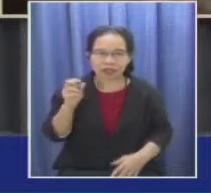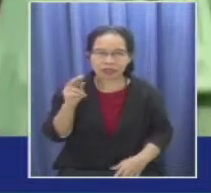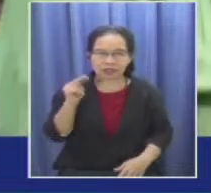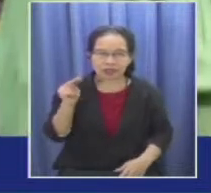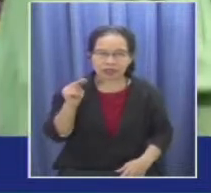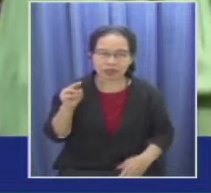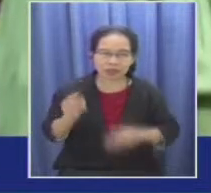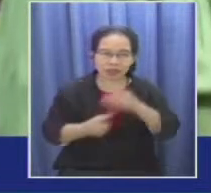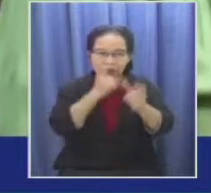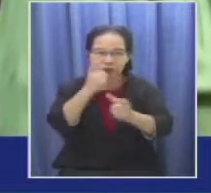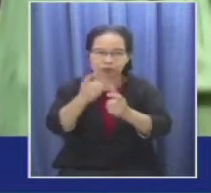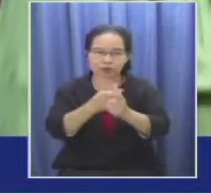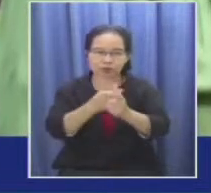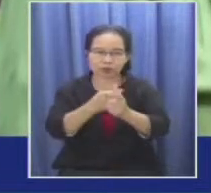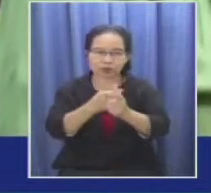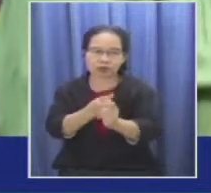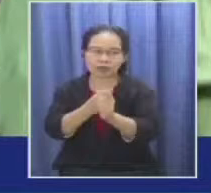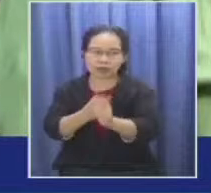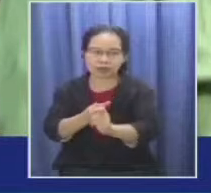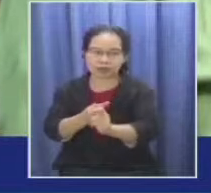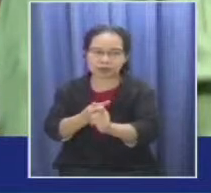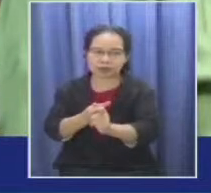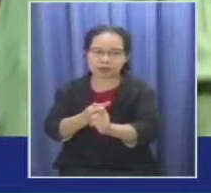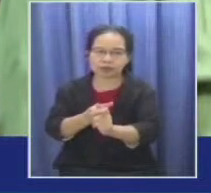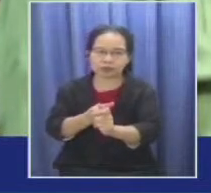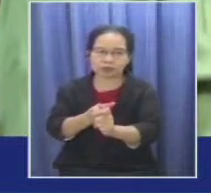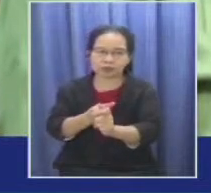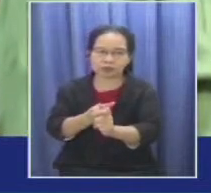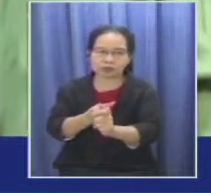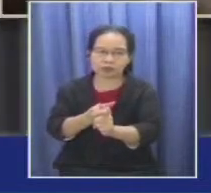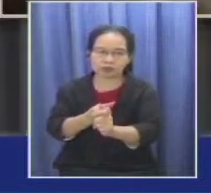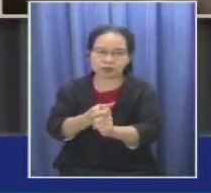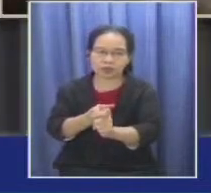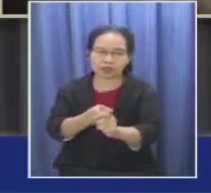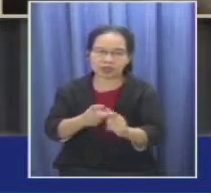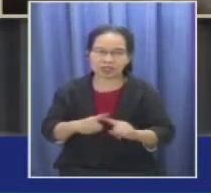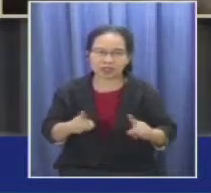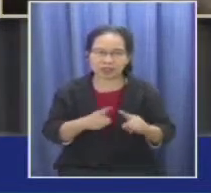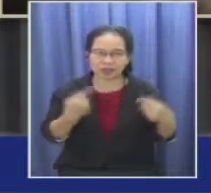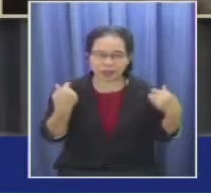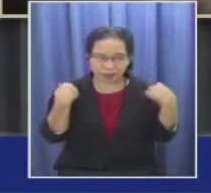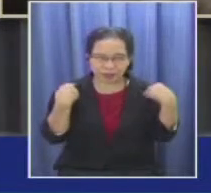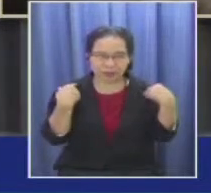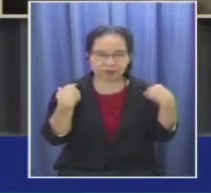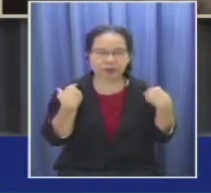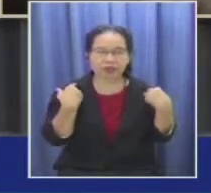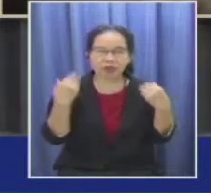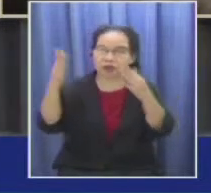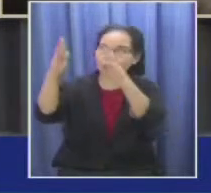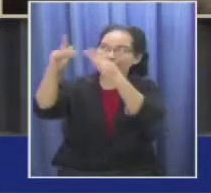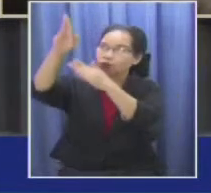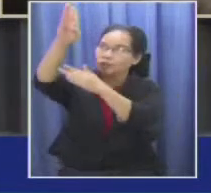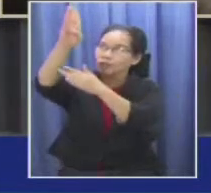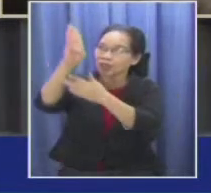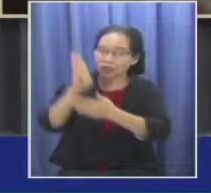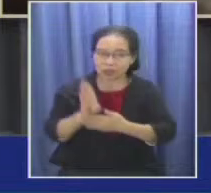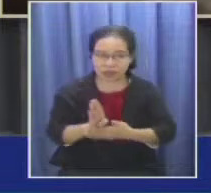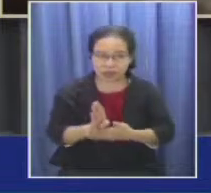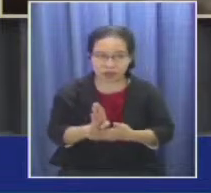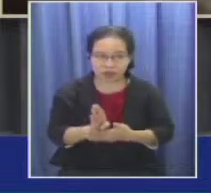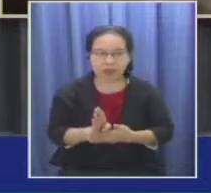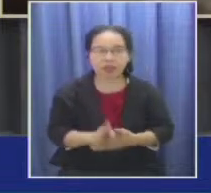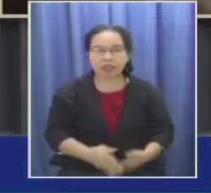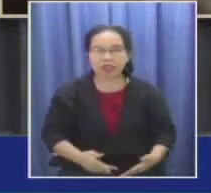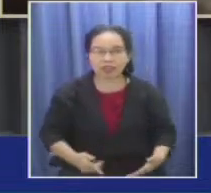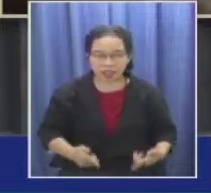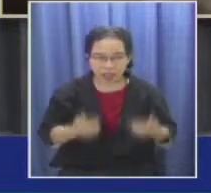na me bom paye no aba mpofiri mu mehunu aba mame abede wa bi ehunu se na ye boro me no wotia tiam